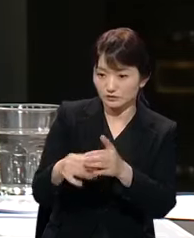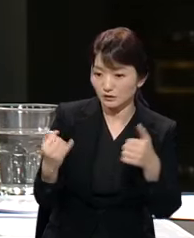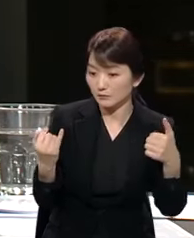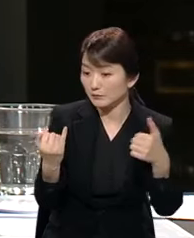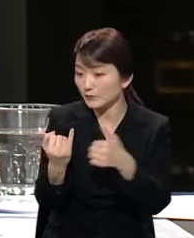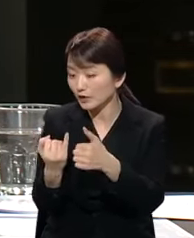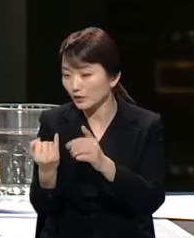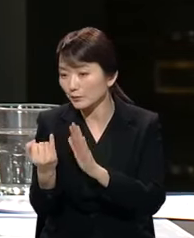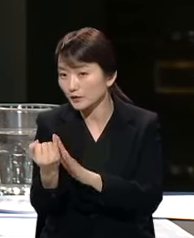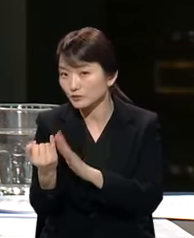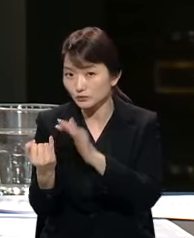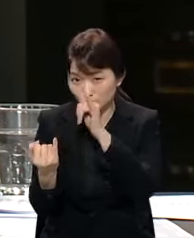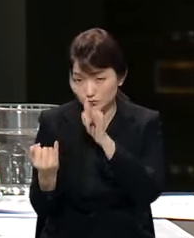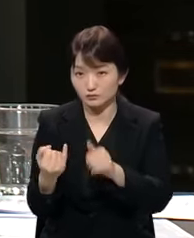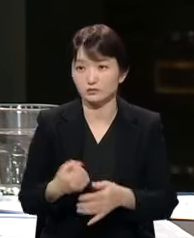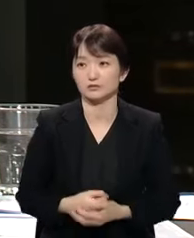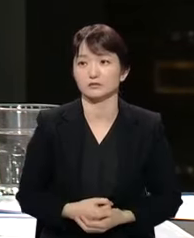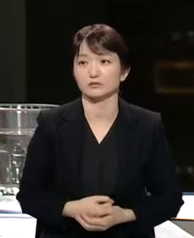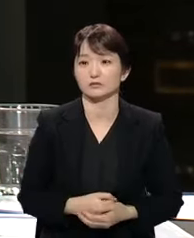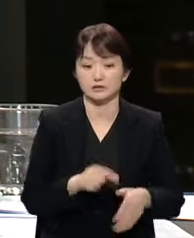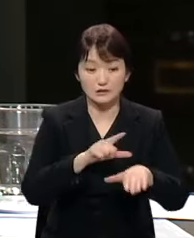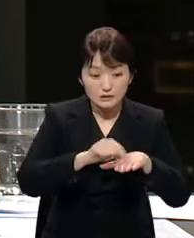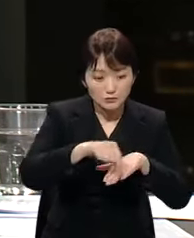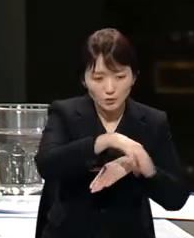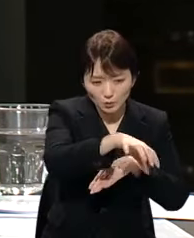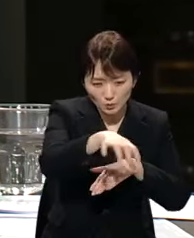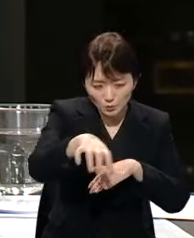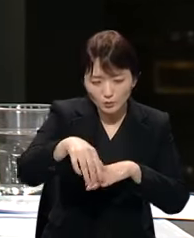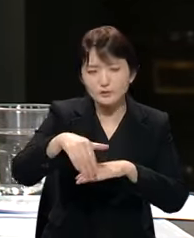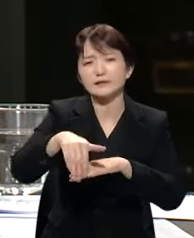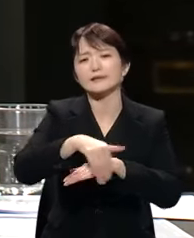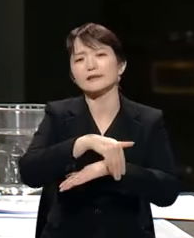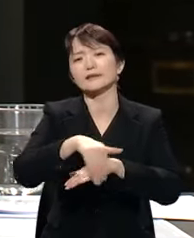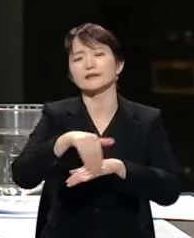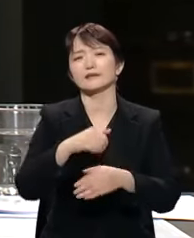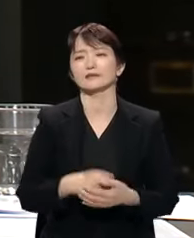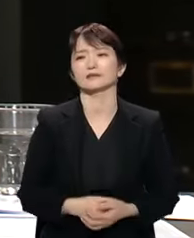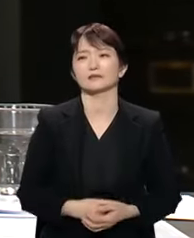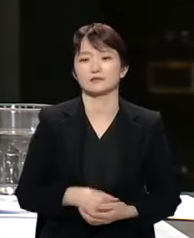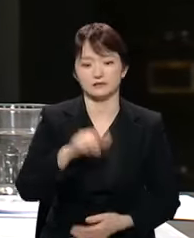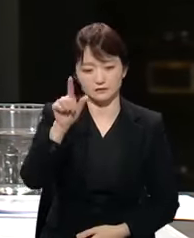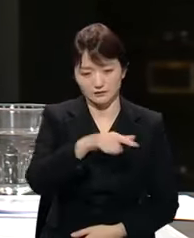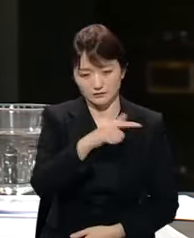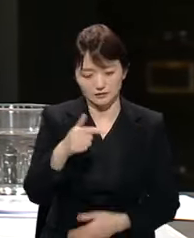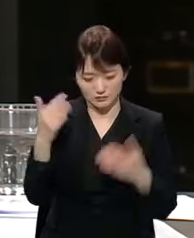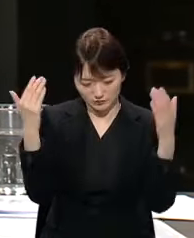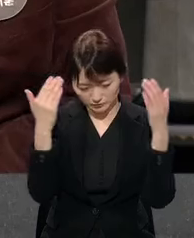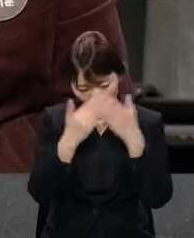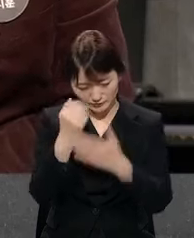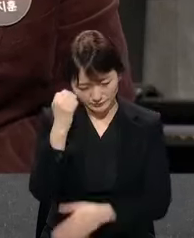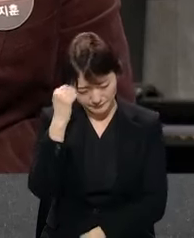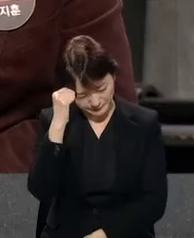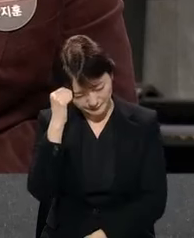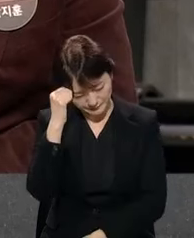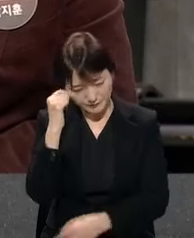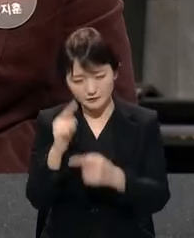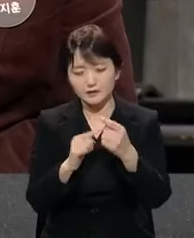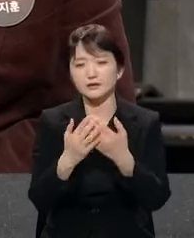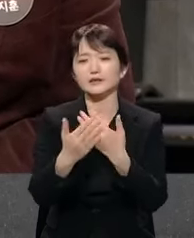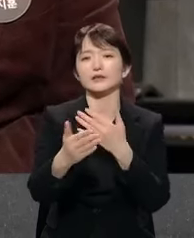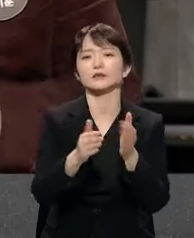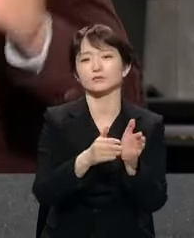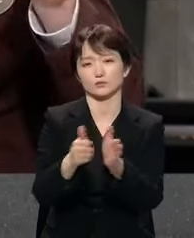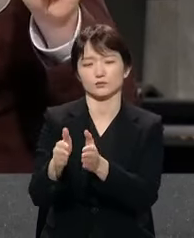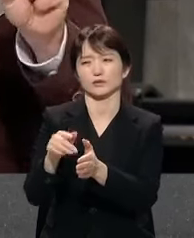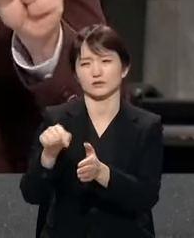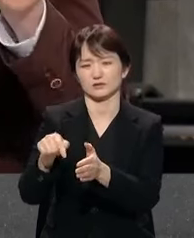수밖에 없고, 그렇죠. 또 뭐 지방 어디 다니면서 뭐 하룻밤 자면서 이렇게 대회 준비를 한다거나. 그래서 문제인 거예요.